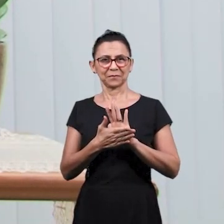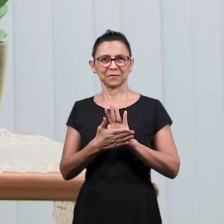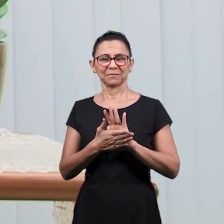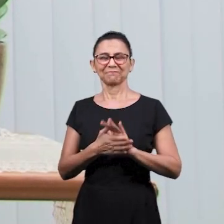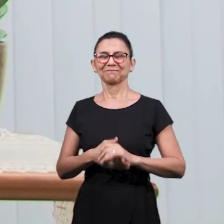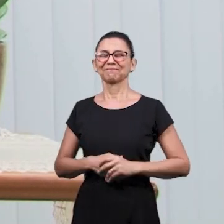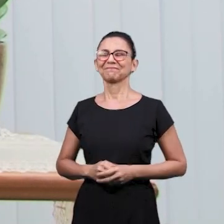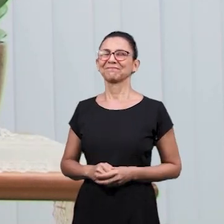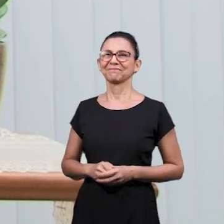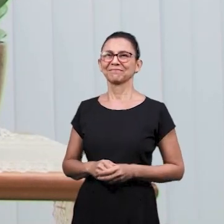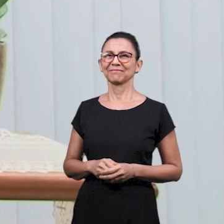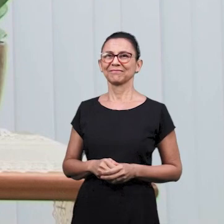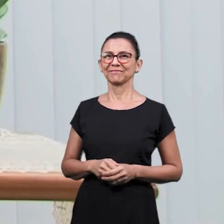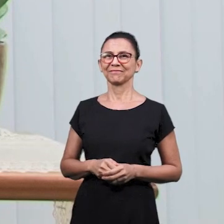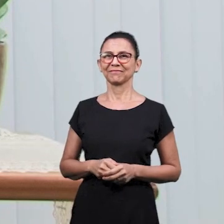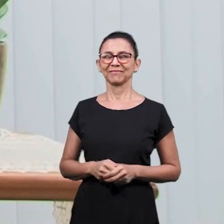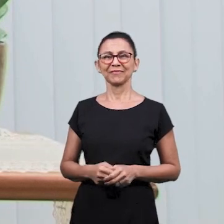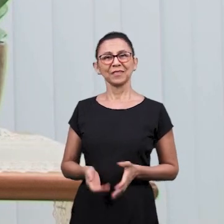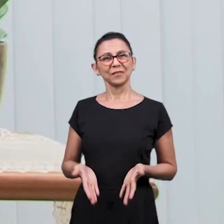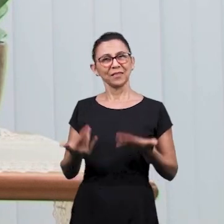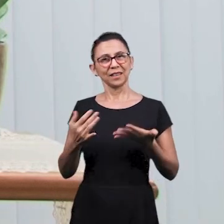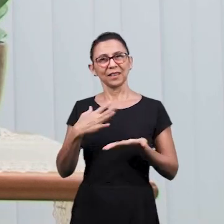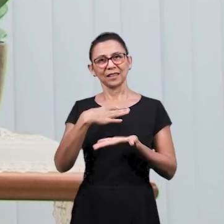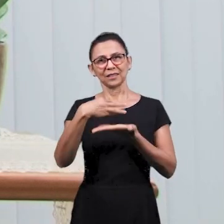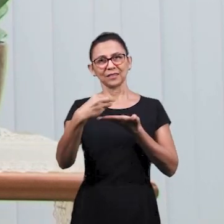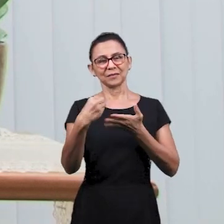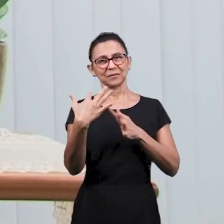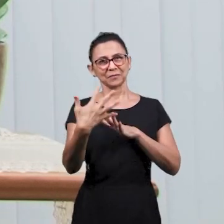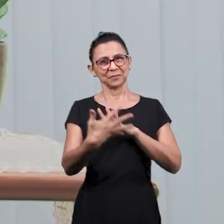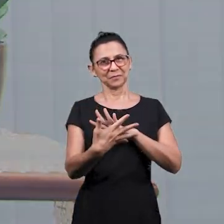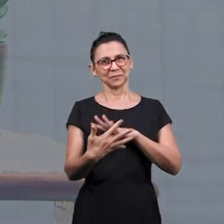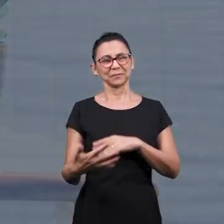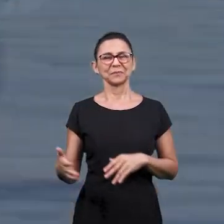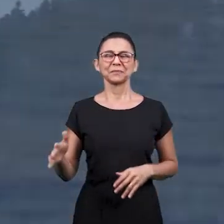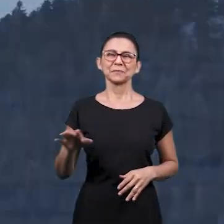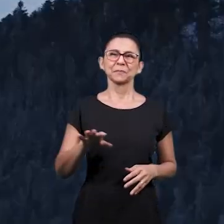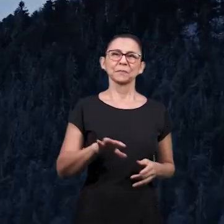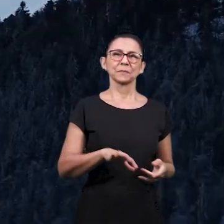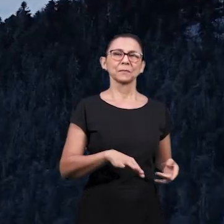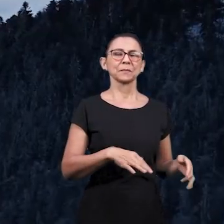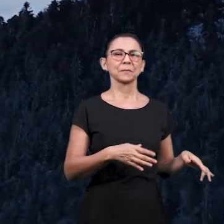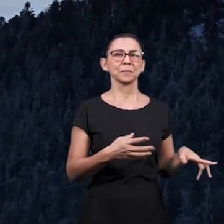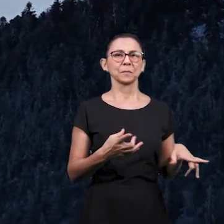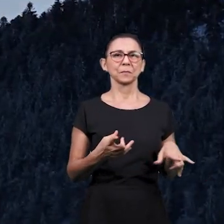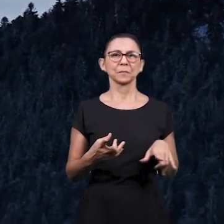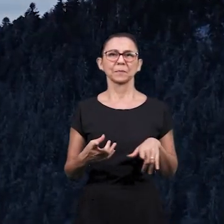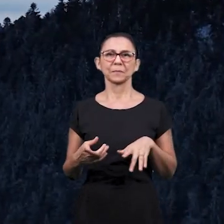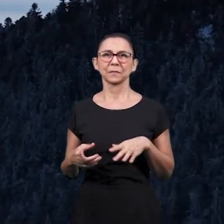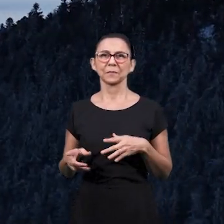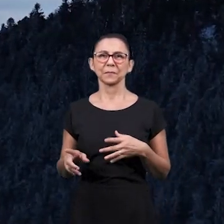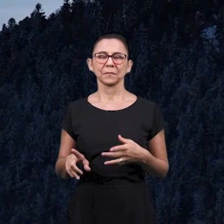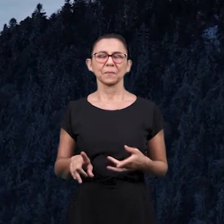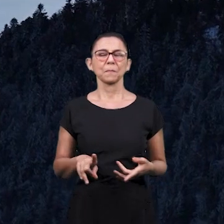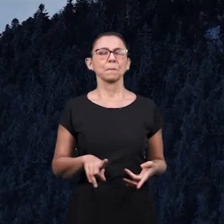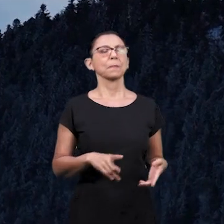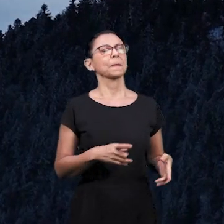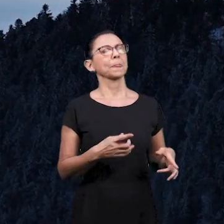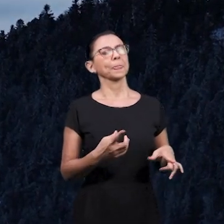кто-то другой. Давайте прославим Господа и откройте свое сердце